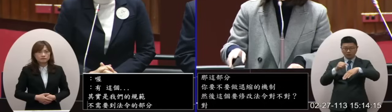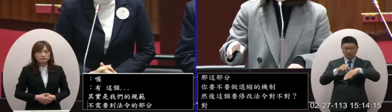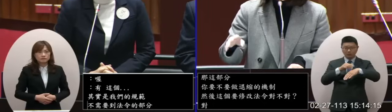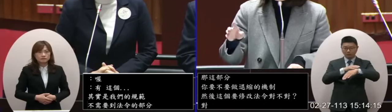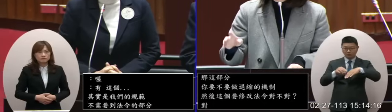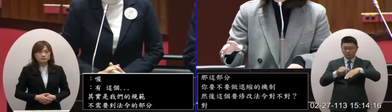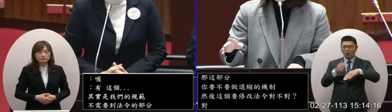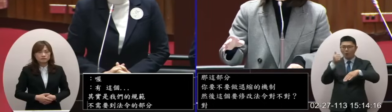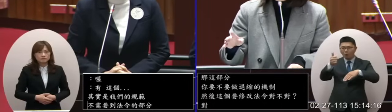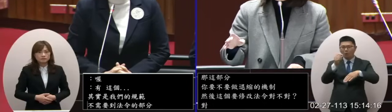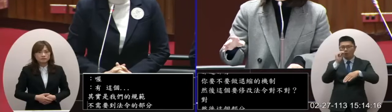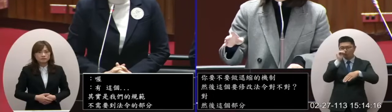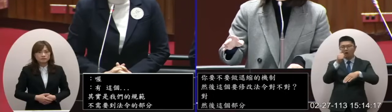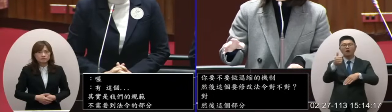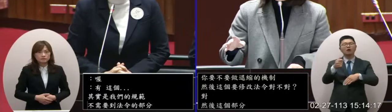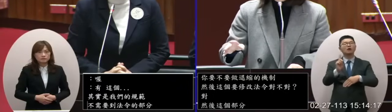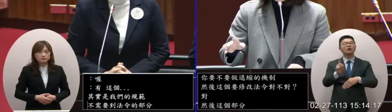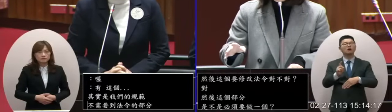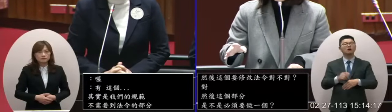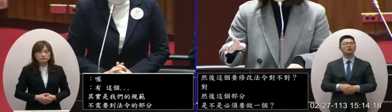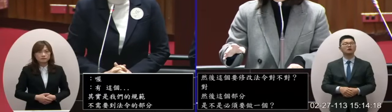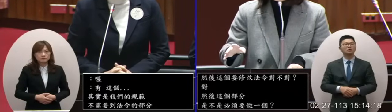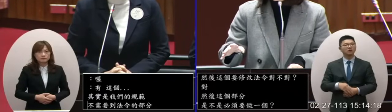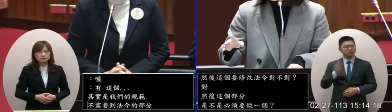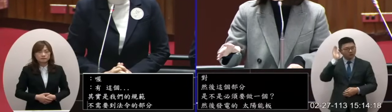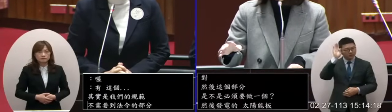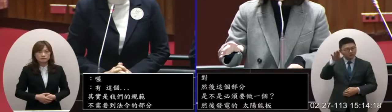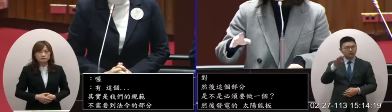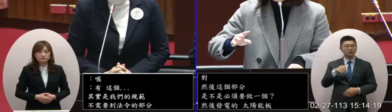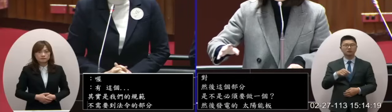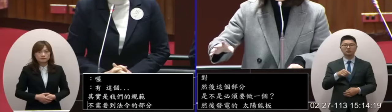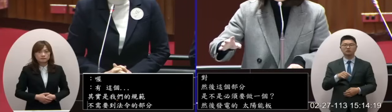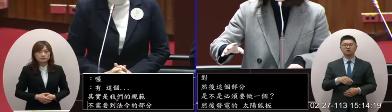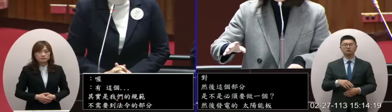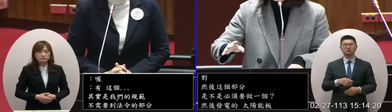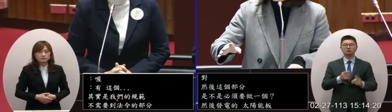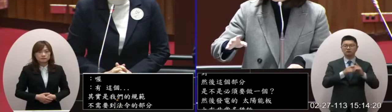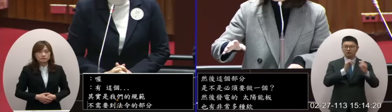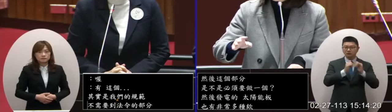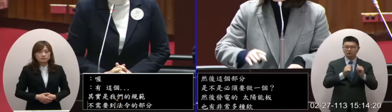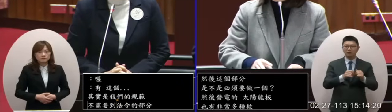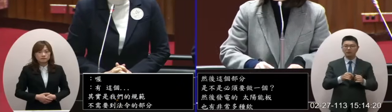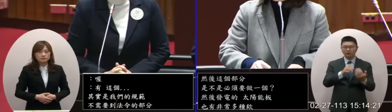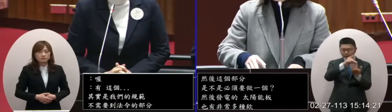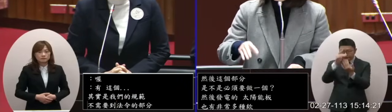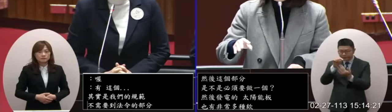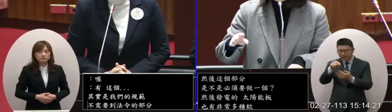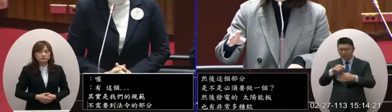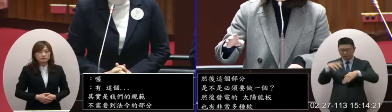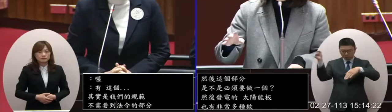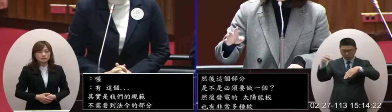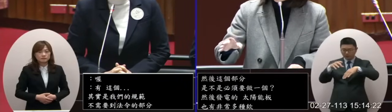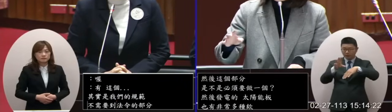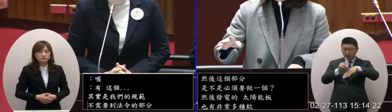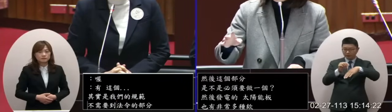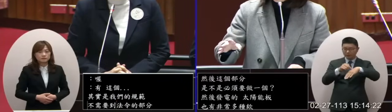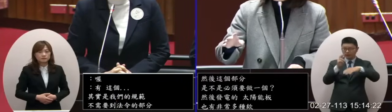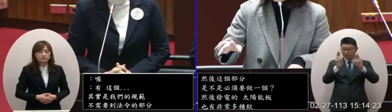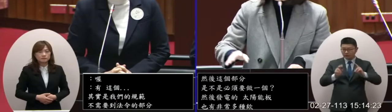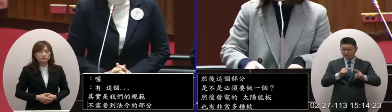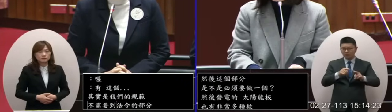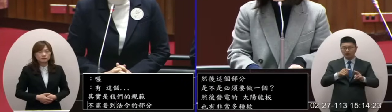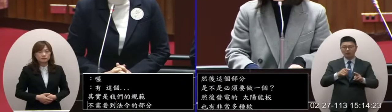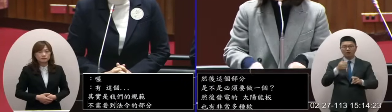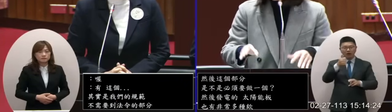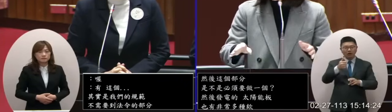什么？那未来是不是大家应该要采取高，就是说高效率的发展的，就是高效率发电